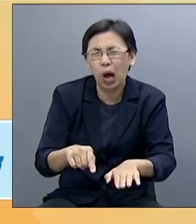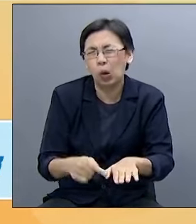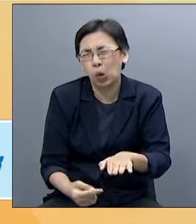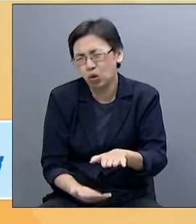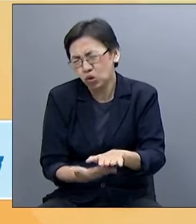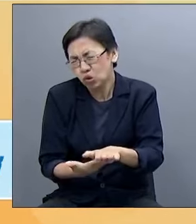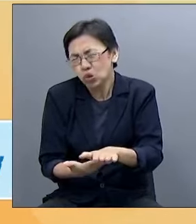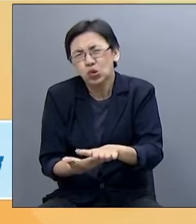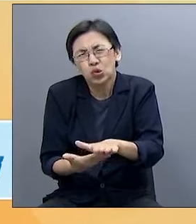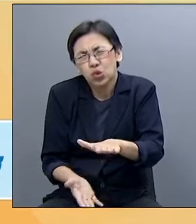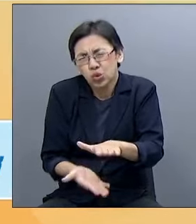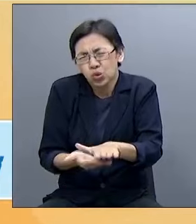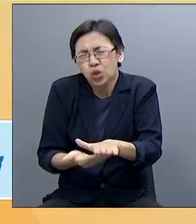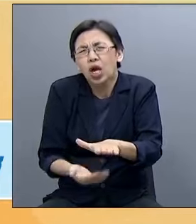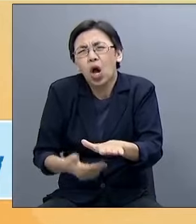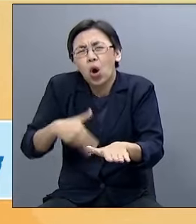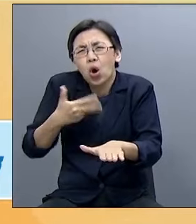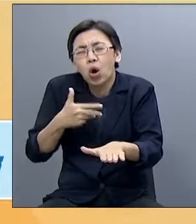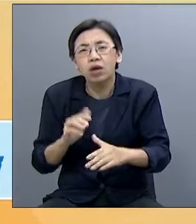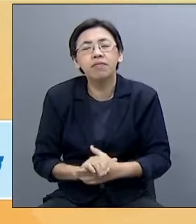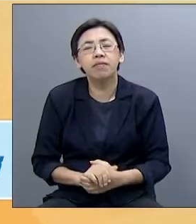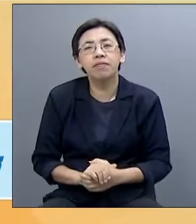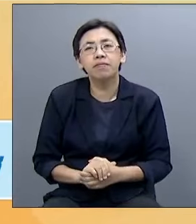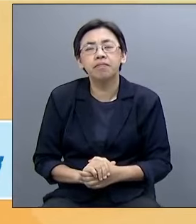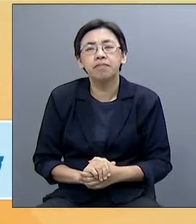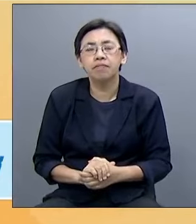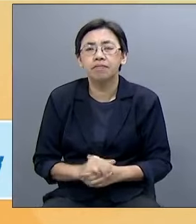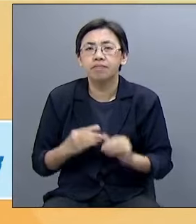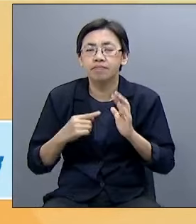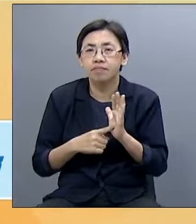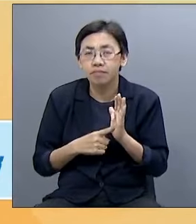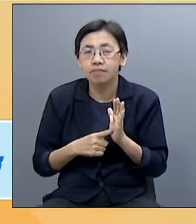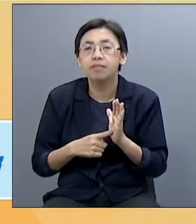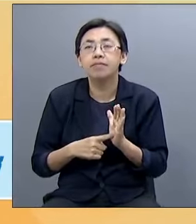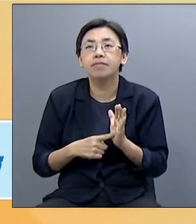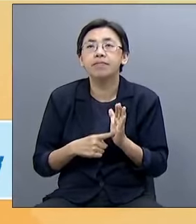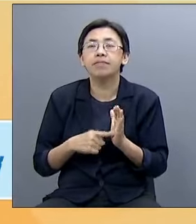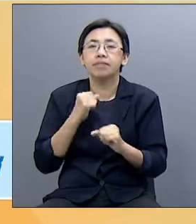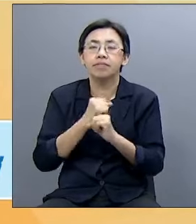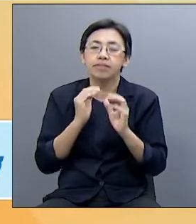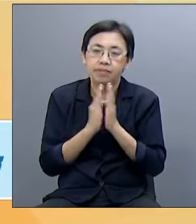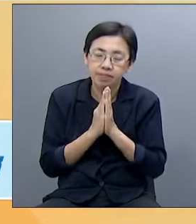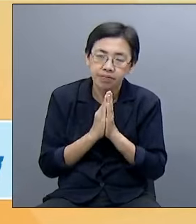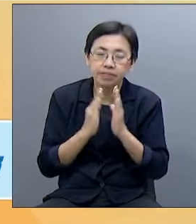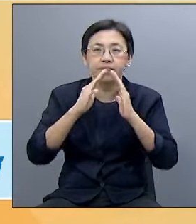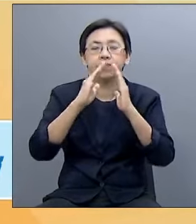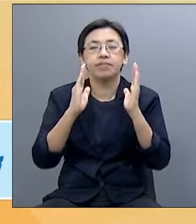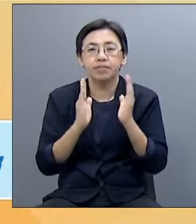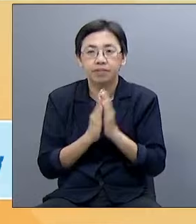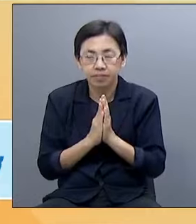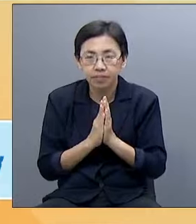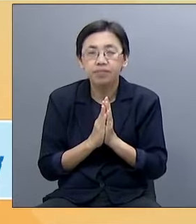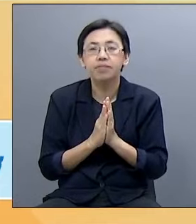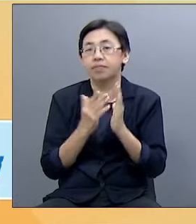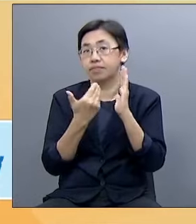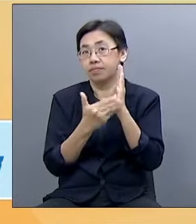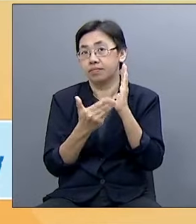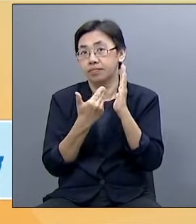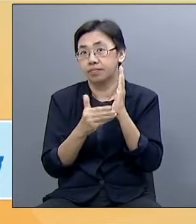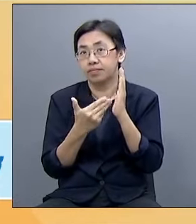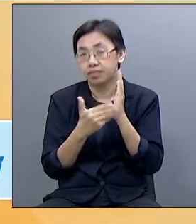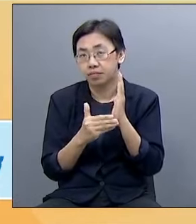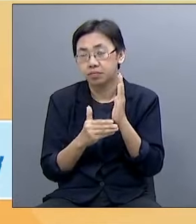คะแต่ว่าเวลาที่เราเห็นสถานที่โดยเฉพาะสถานที่ทำบุญนะคะวัดวารามต่างๆในภาคอีสานเนี่ยก็จะมักพ